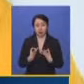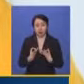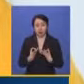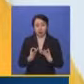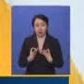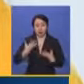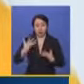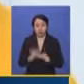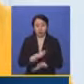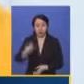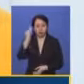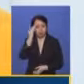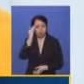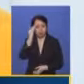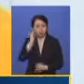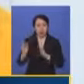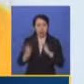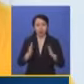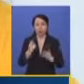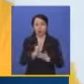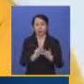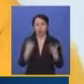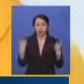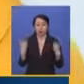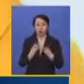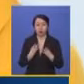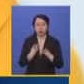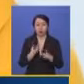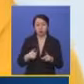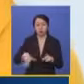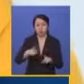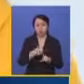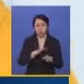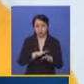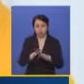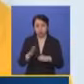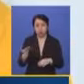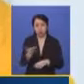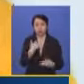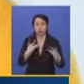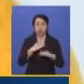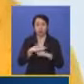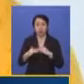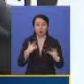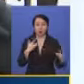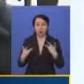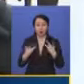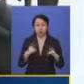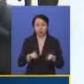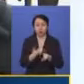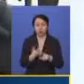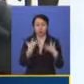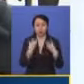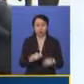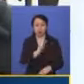поймать мысль режиссера и художника, нам это еще надо воплотить к нашей сцене, к нашим актерам. Также в этот